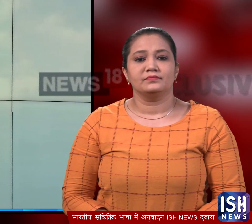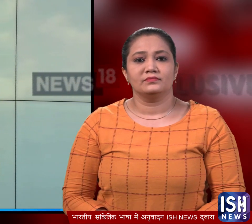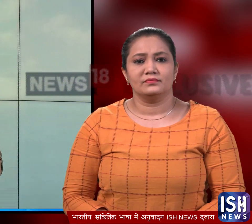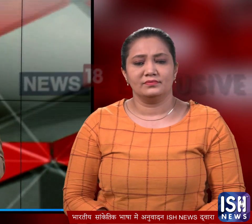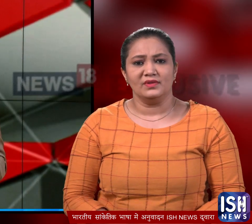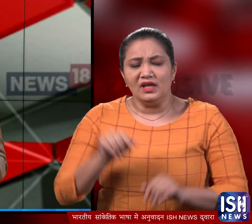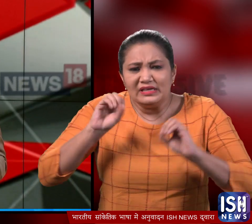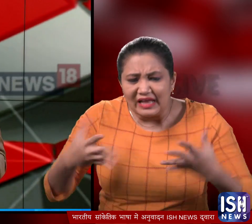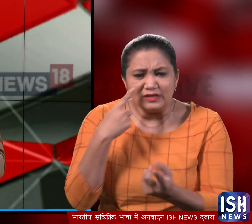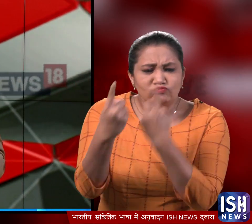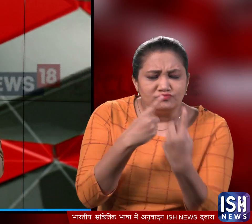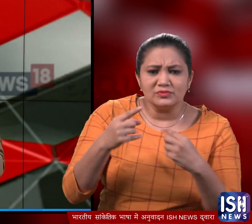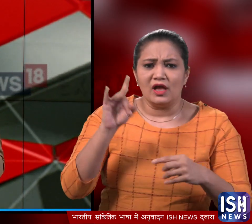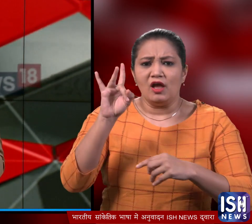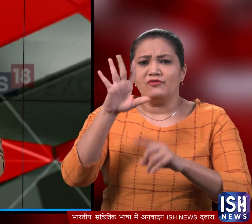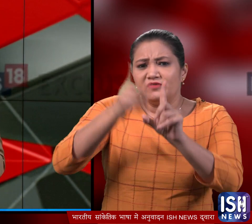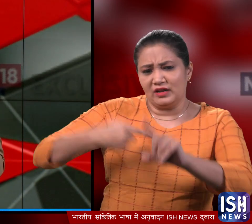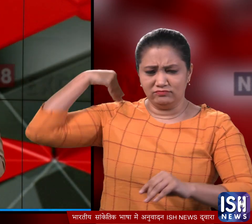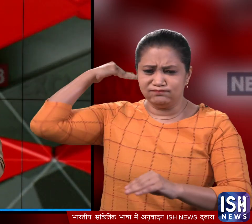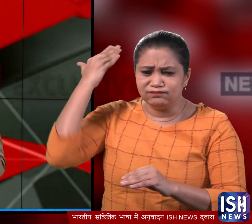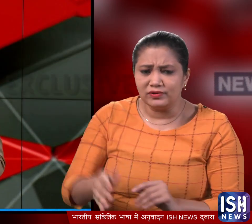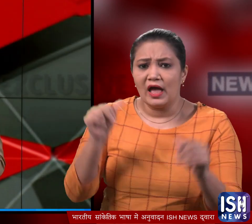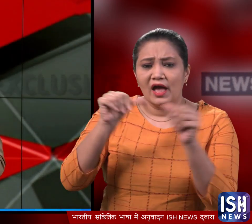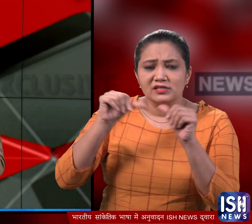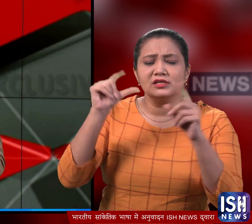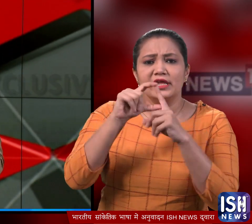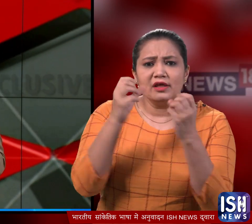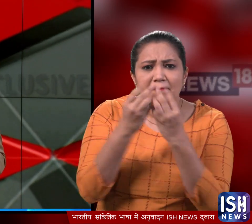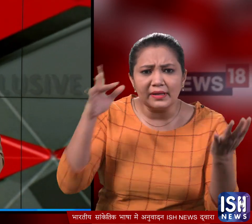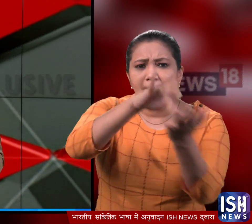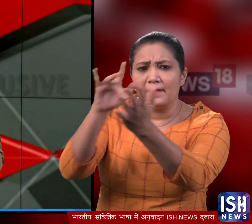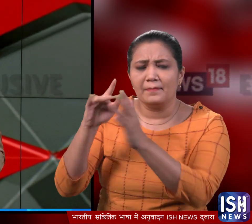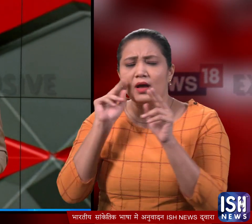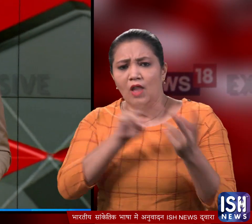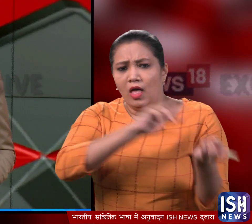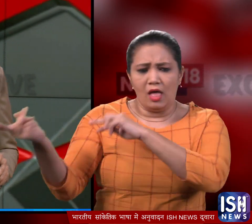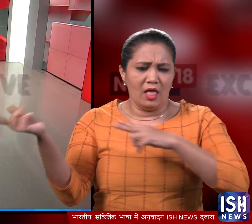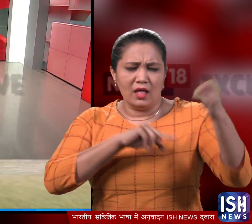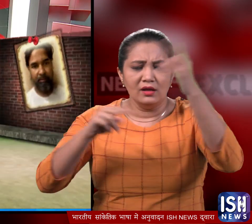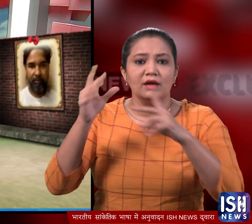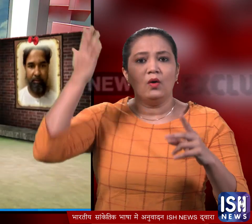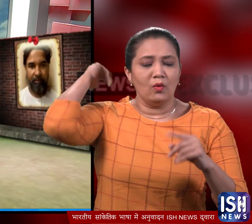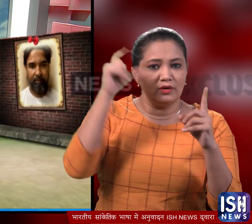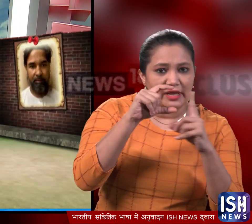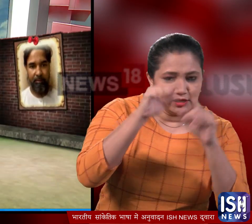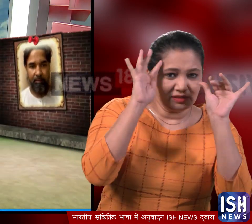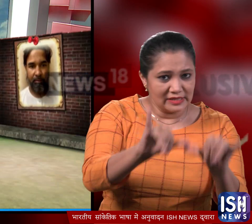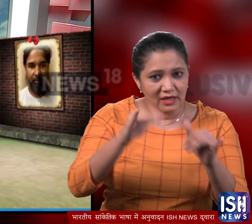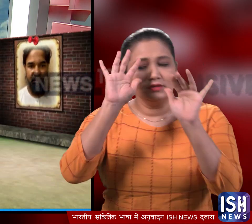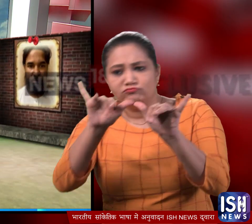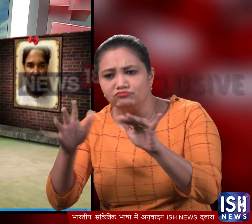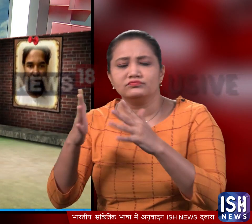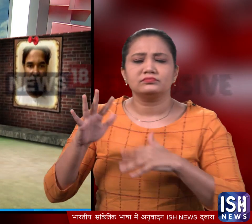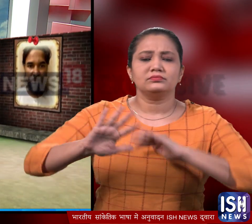है कि शुरुआती जांच में पता चला है कि पिछले 15 साल में अशरफ ने दिल्ली में कई ठिकाने बदले। खबर है कि वो पुरानी दिल्ली के कई इलाकों में भी गया